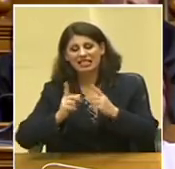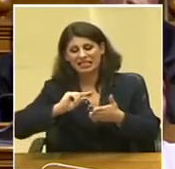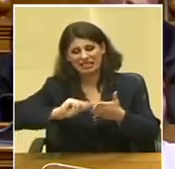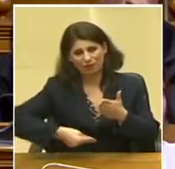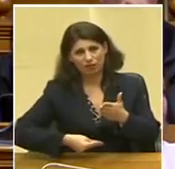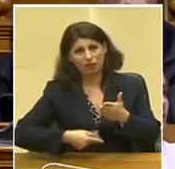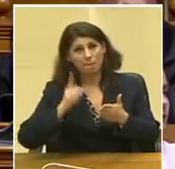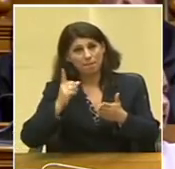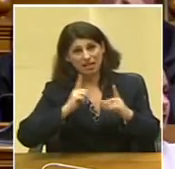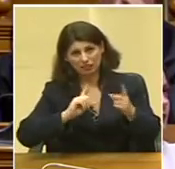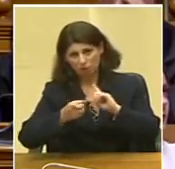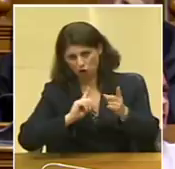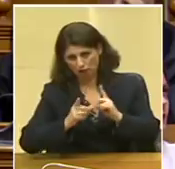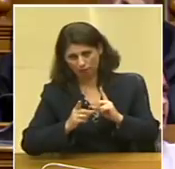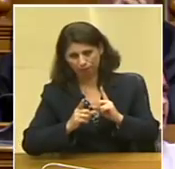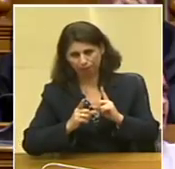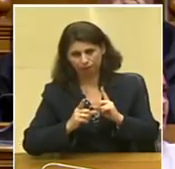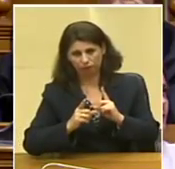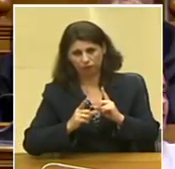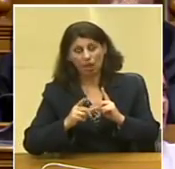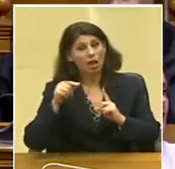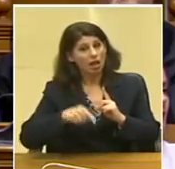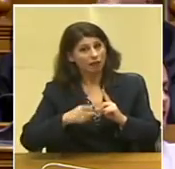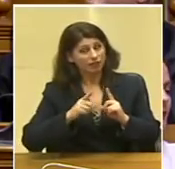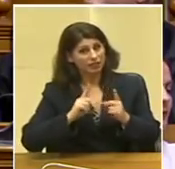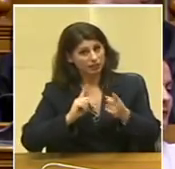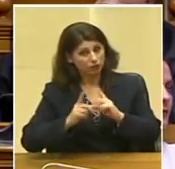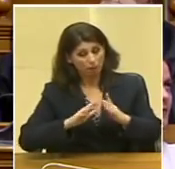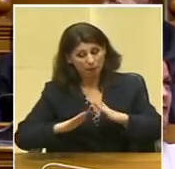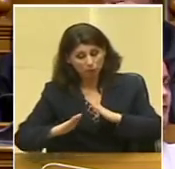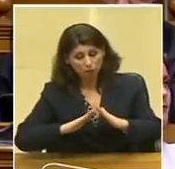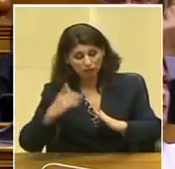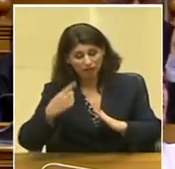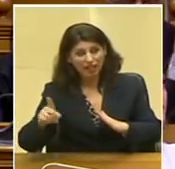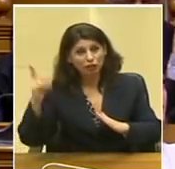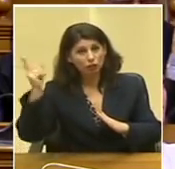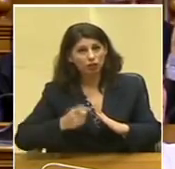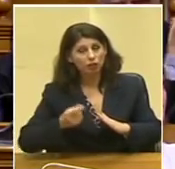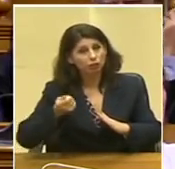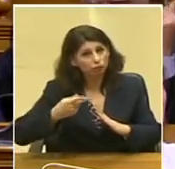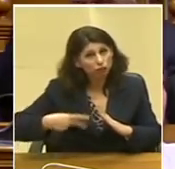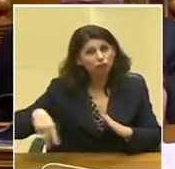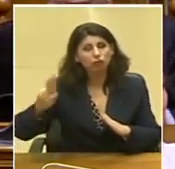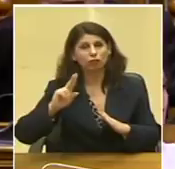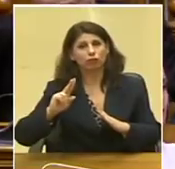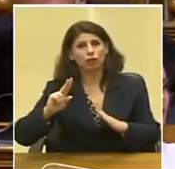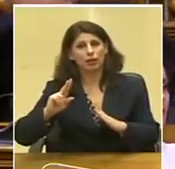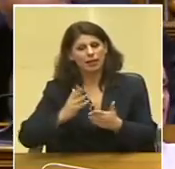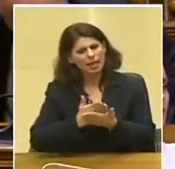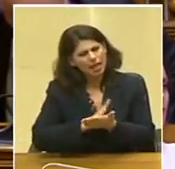μία συμφωνία, η οποία μας προστατεύει πλήρως, πολύ περισσότερο από ότι και η ενδιάμεση